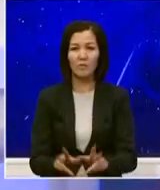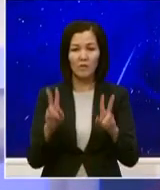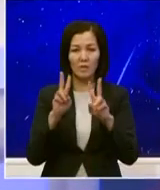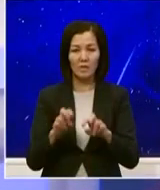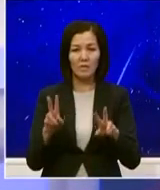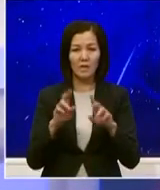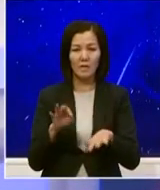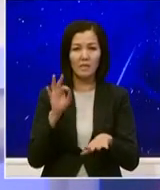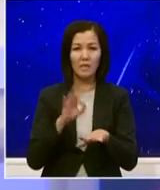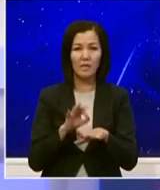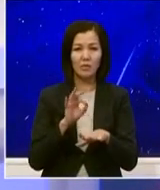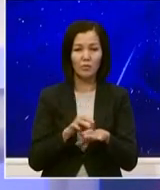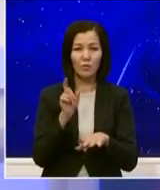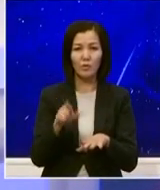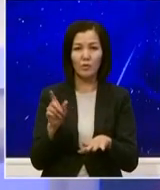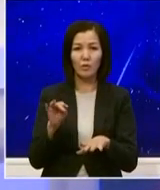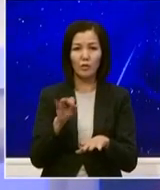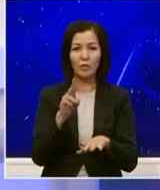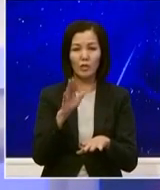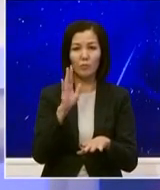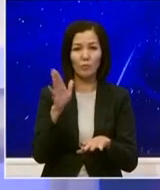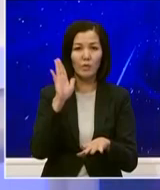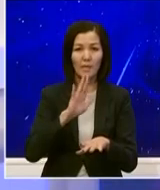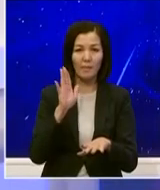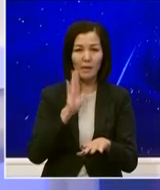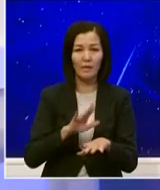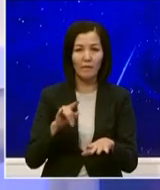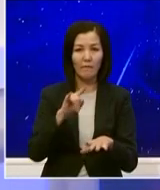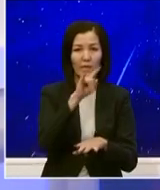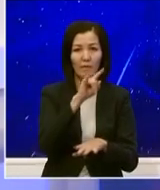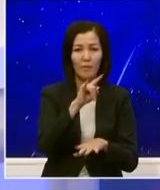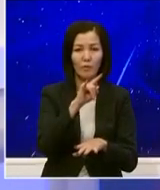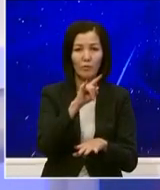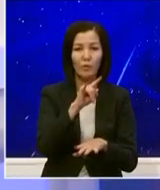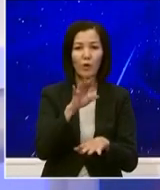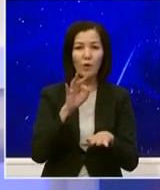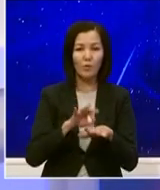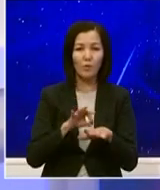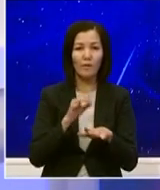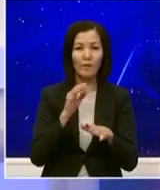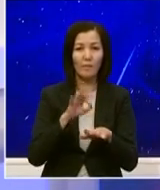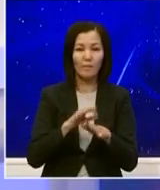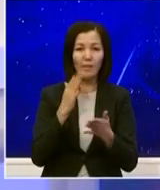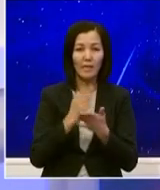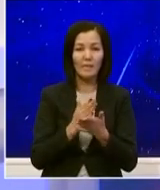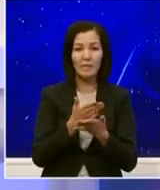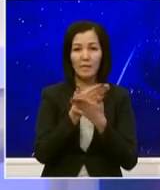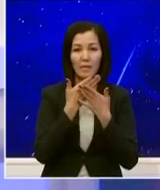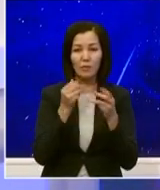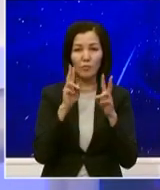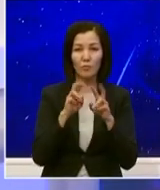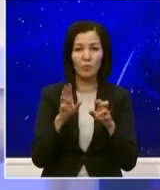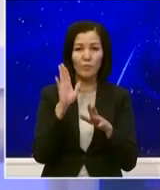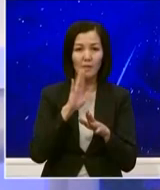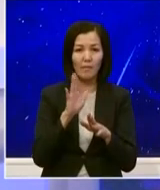Искать зараженных в Чили будут собаки. В аэропорту столицы Сантьяго выявлением зараженных COVID-19 займутся четвероногие. Эту